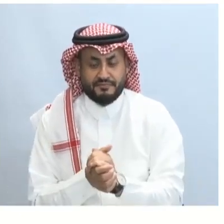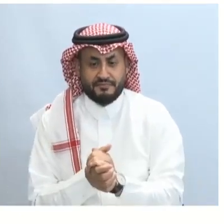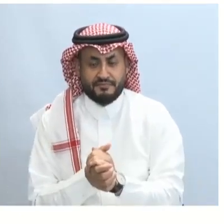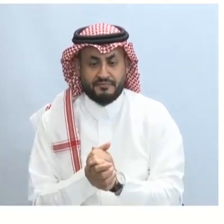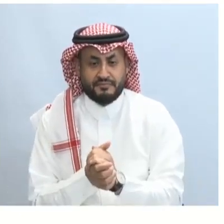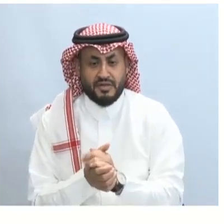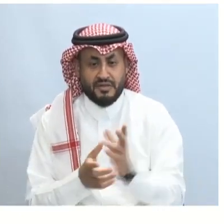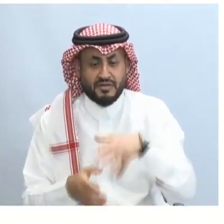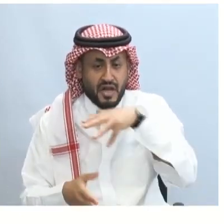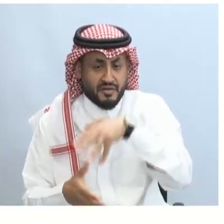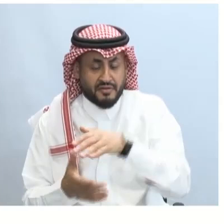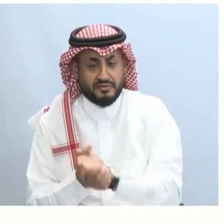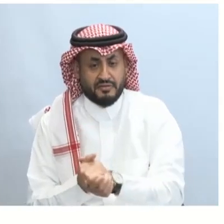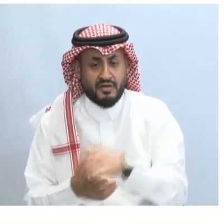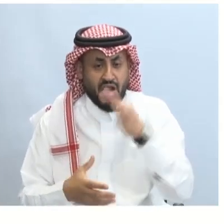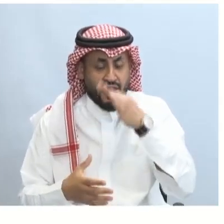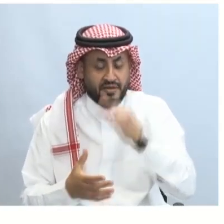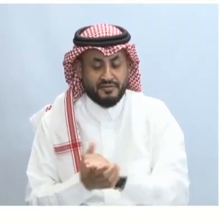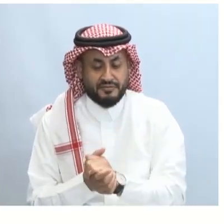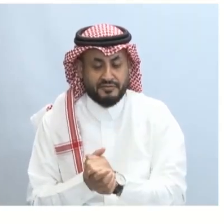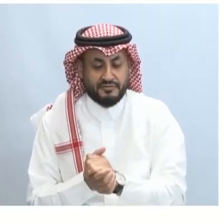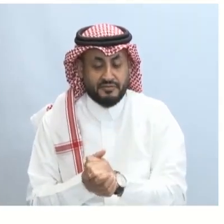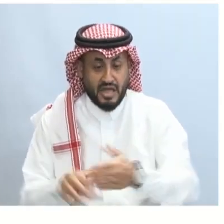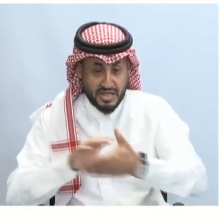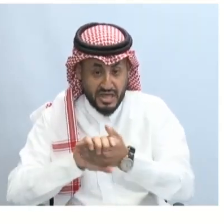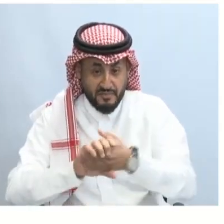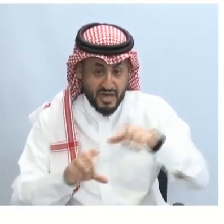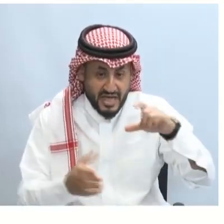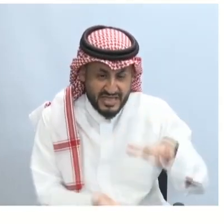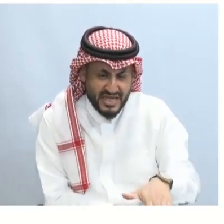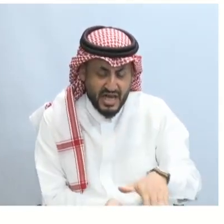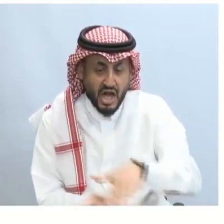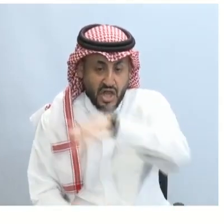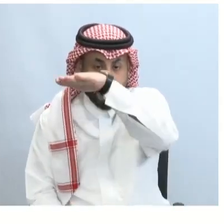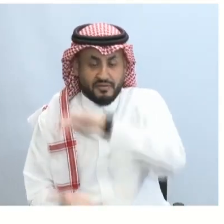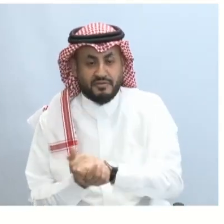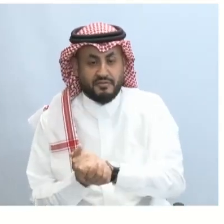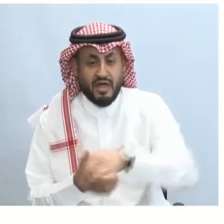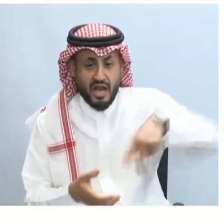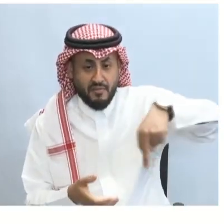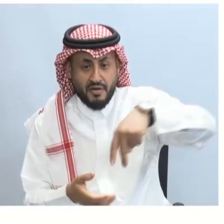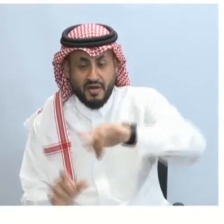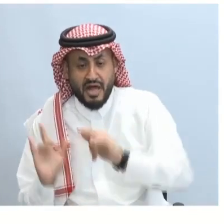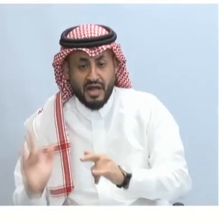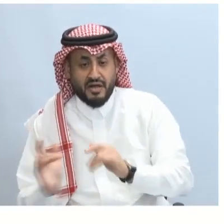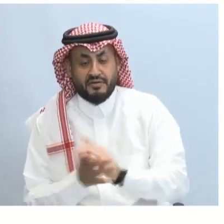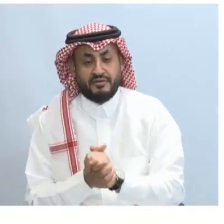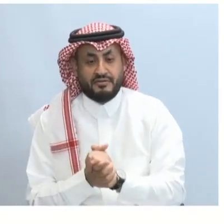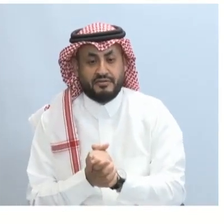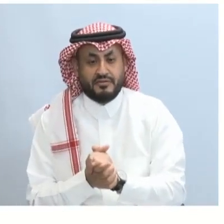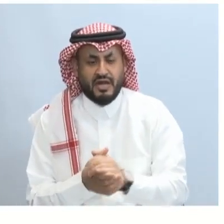النبي صلى الله عليه وسلم قال يسلم الصغير على الكبير والمار على القاعد